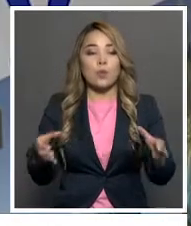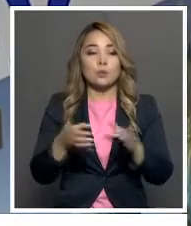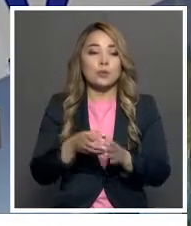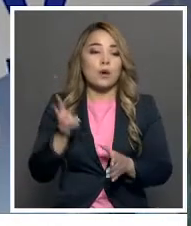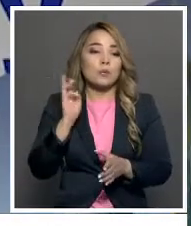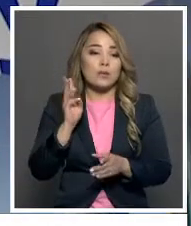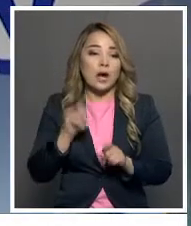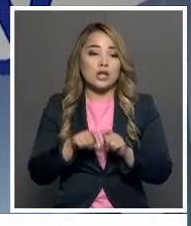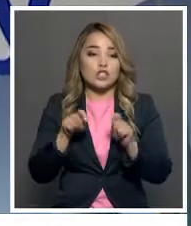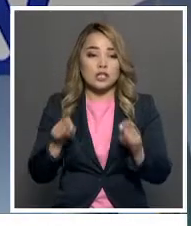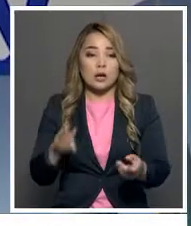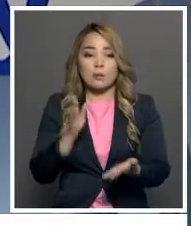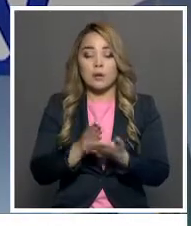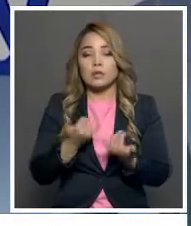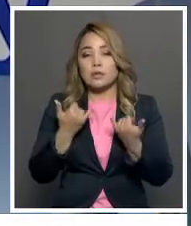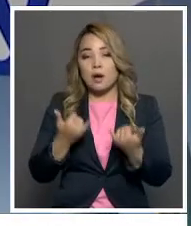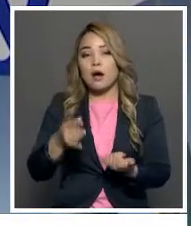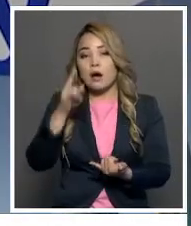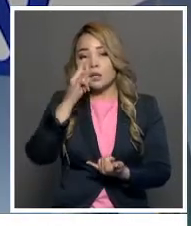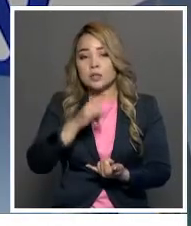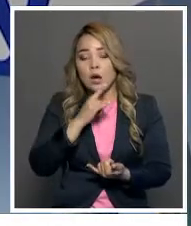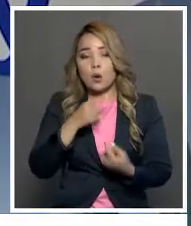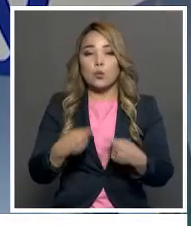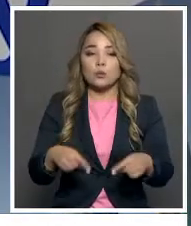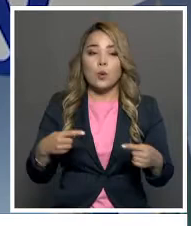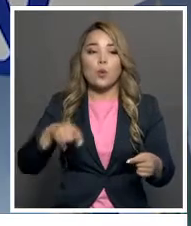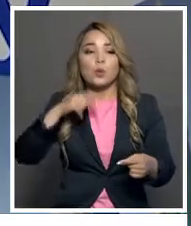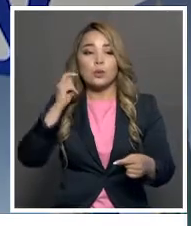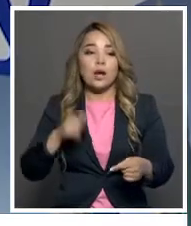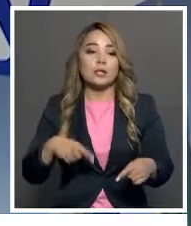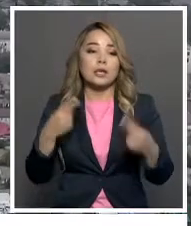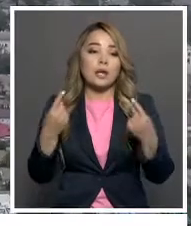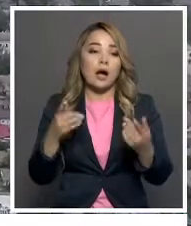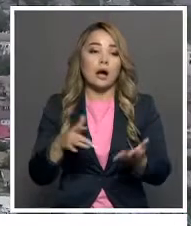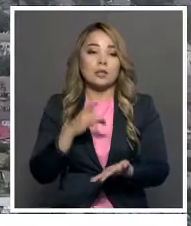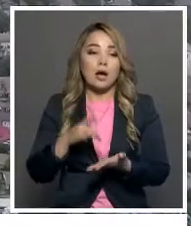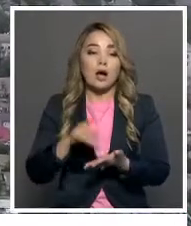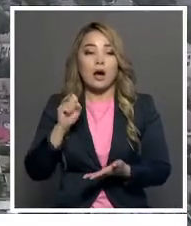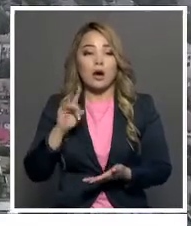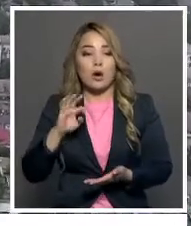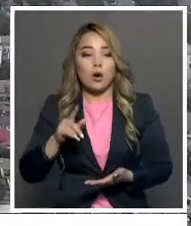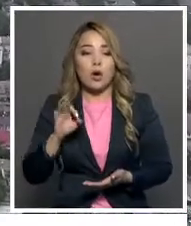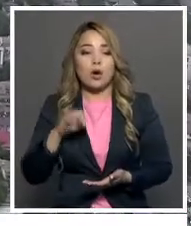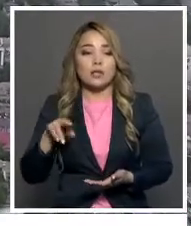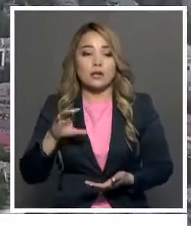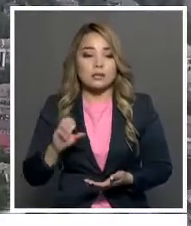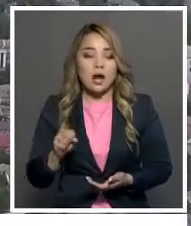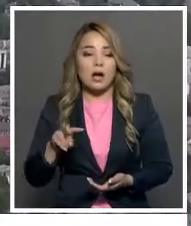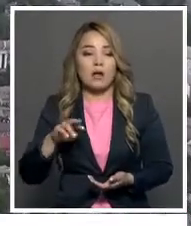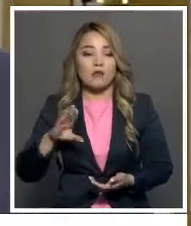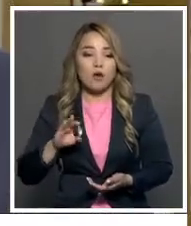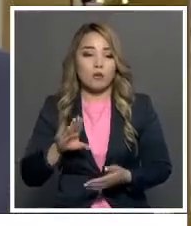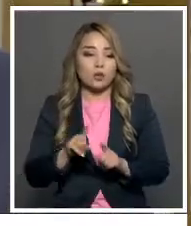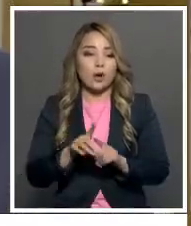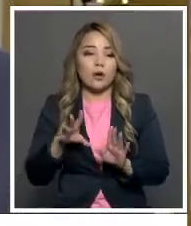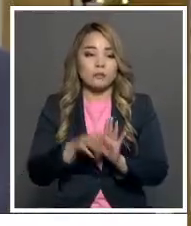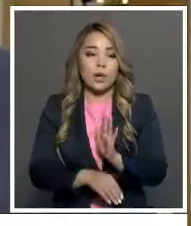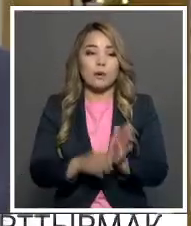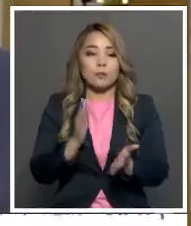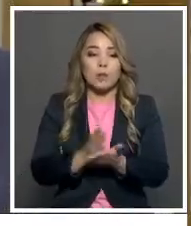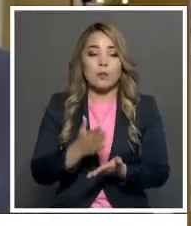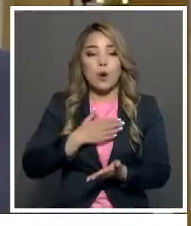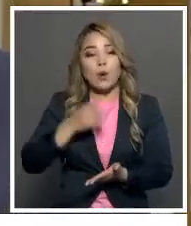түрде ашылды. Қазақстанның консулдығы бұдан өзге Украинаның ірі қалалары Харьков, Одесса және Львовта бар. Мен ойымша